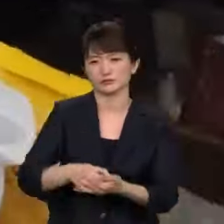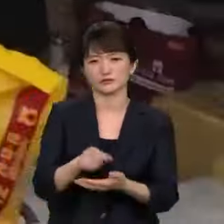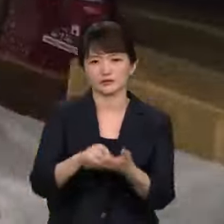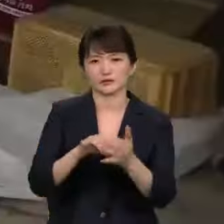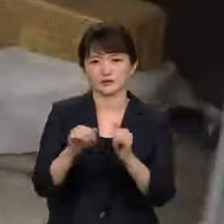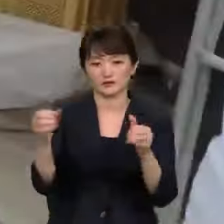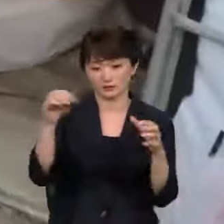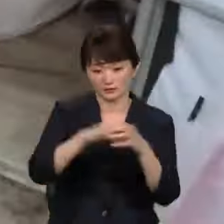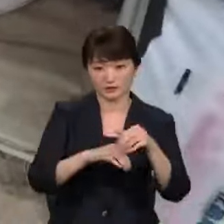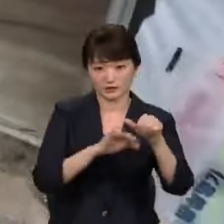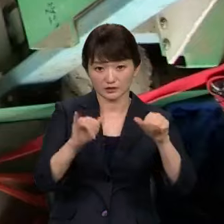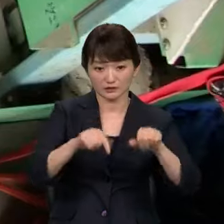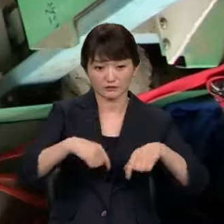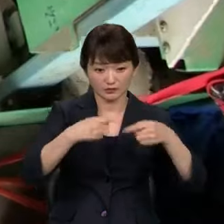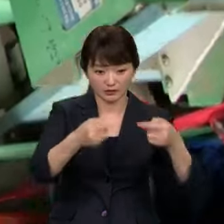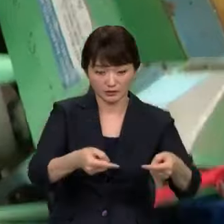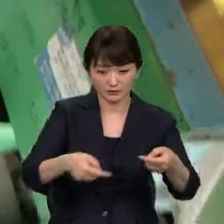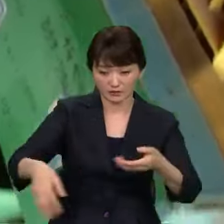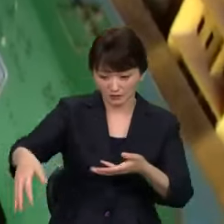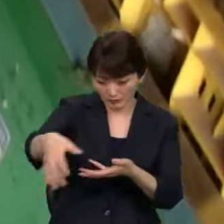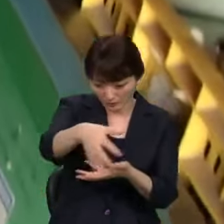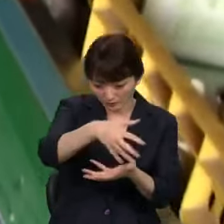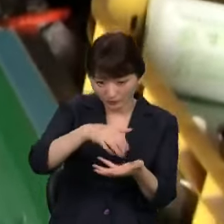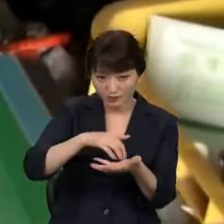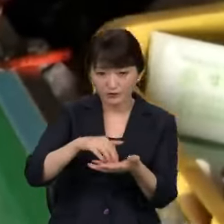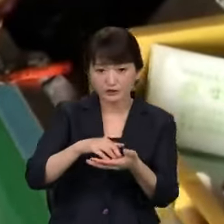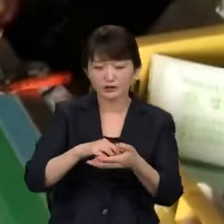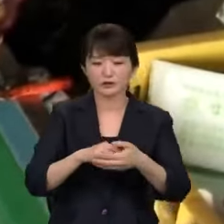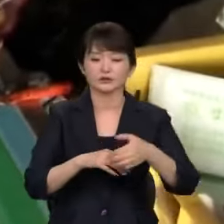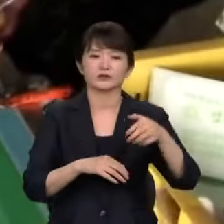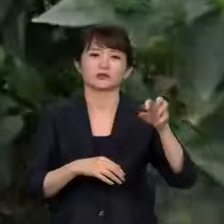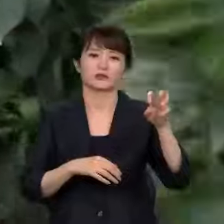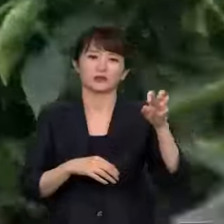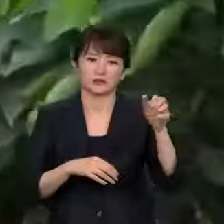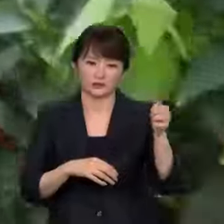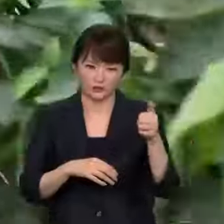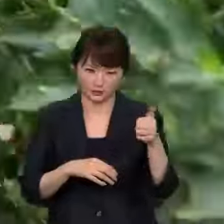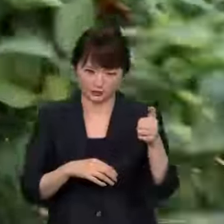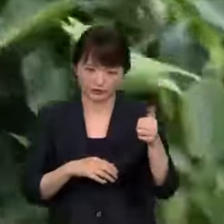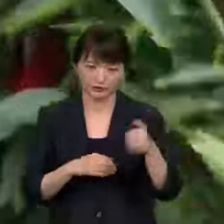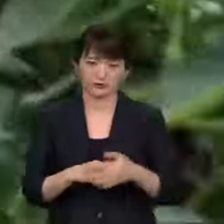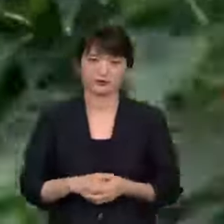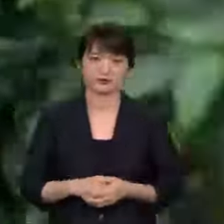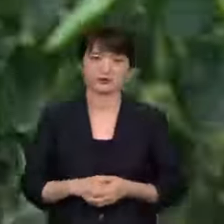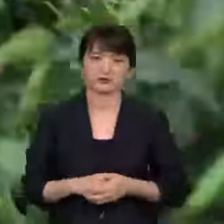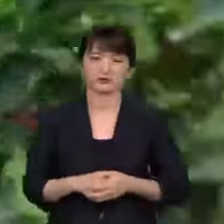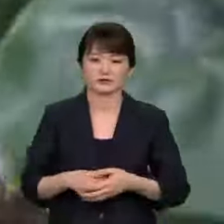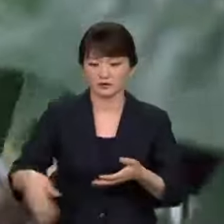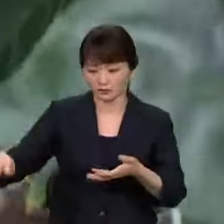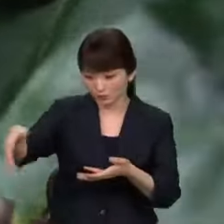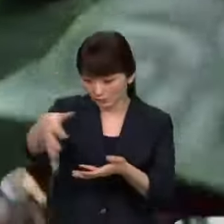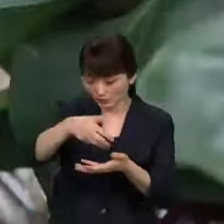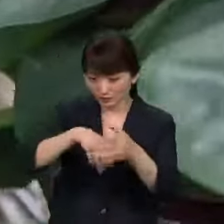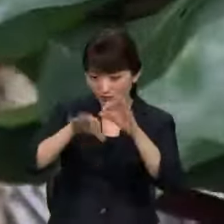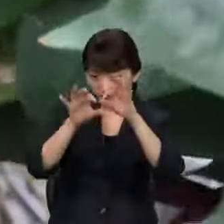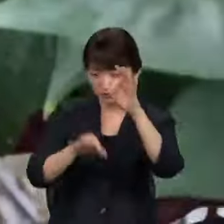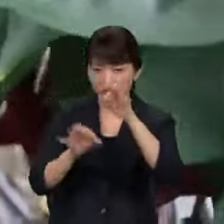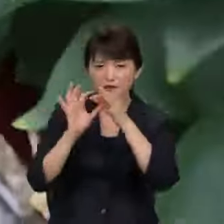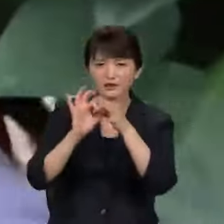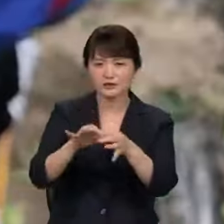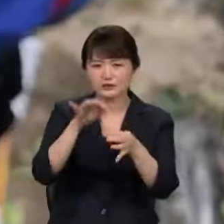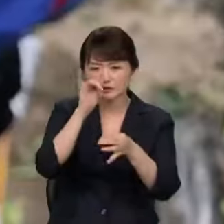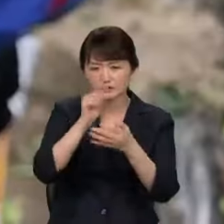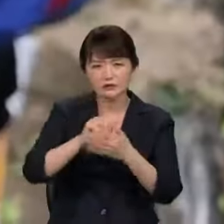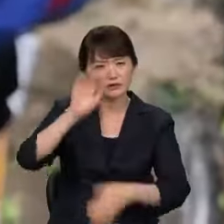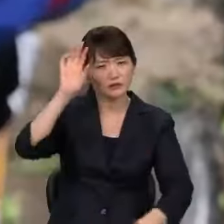포함해 5명이 수확한 고추는 50포대. 수확기가 10월까지 계속 이어지기 때문에 앞으로도 석 달을